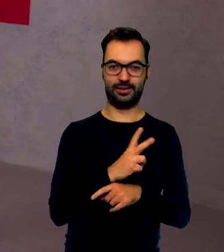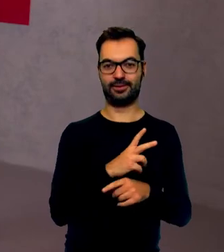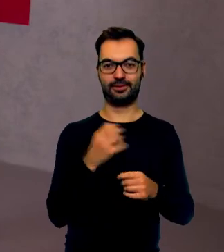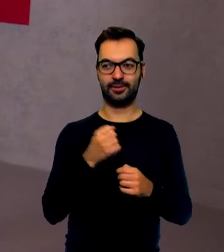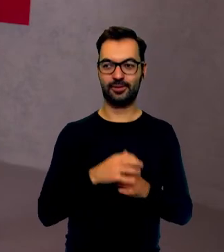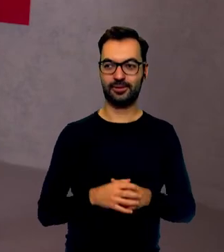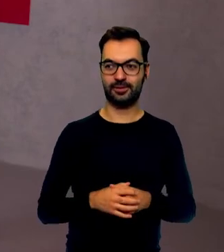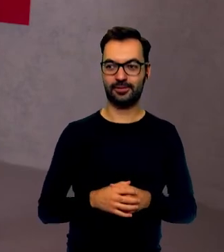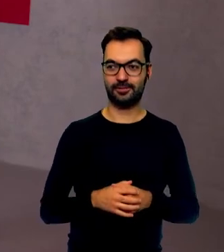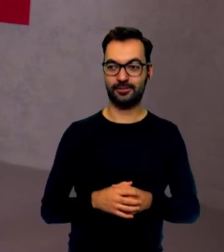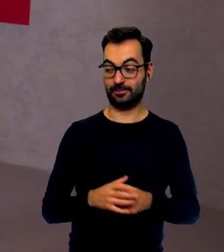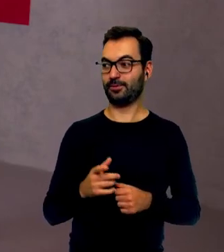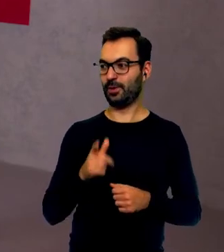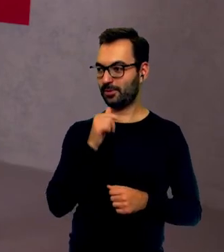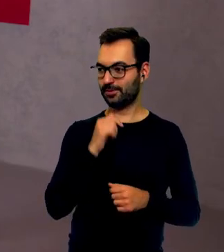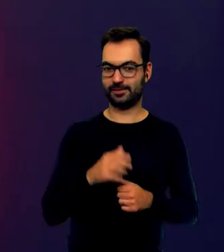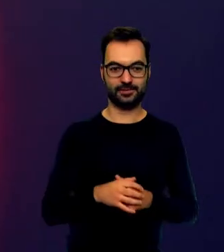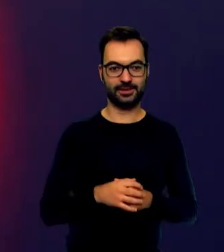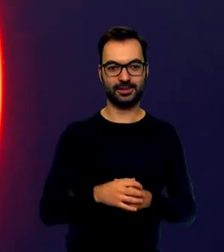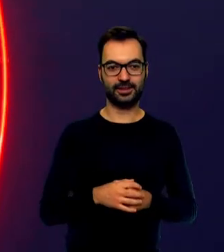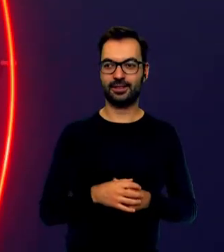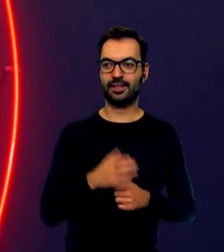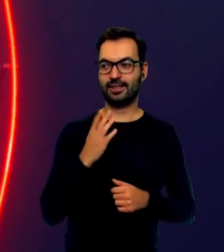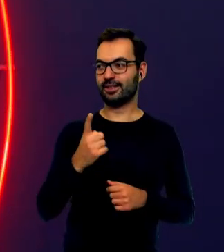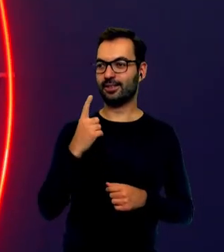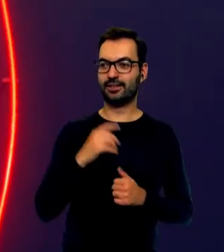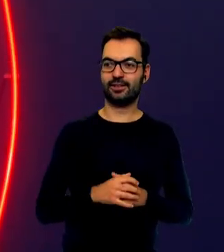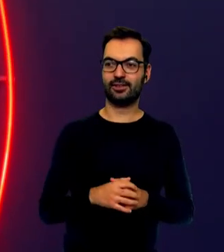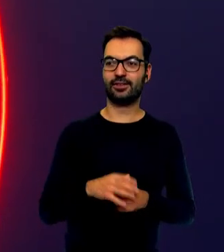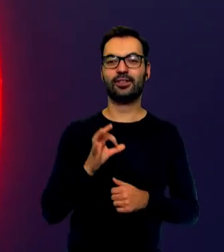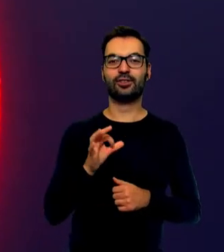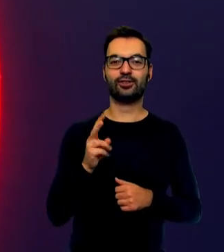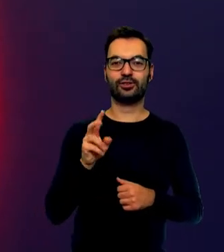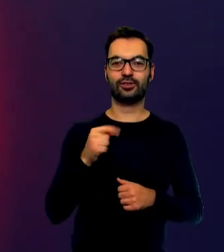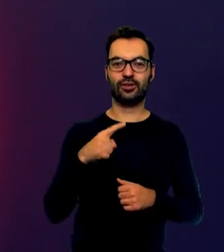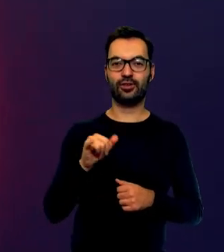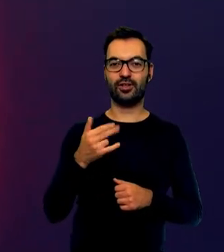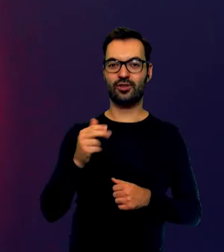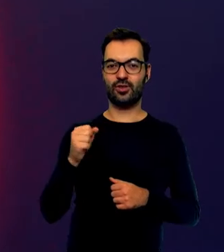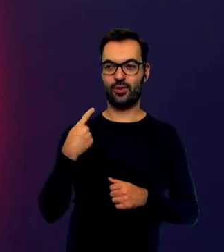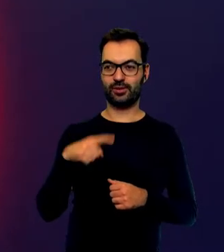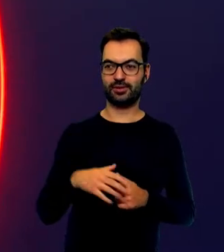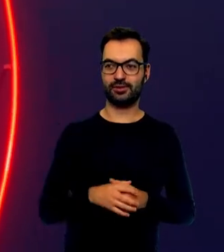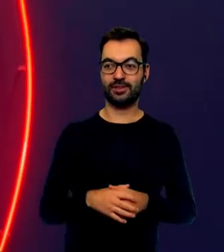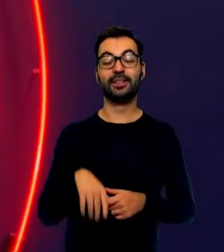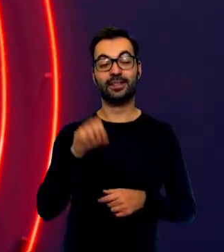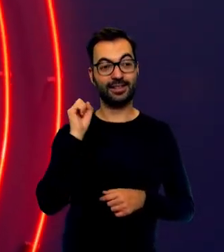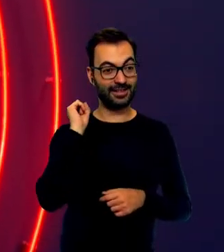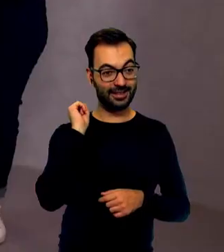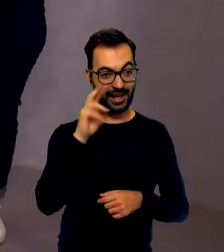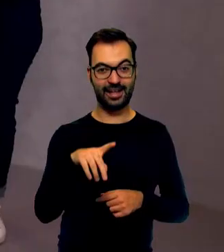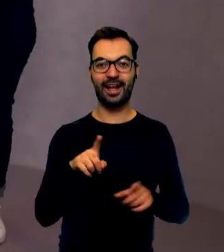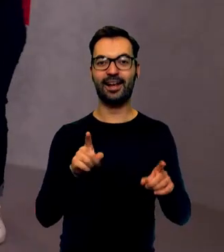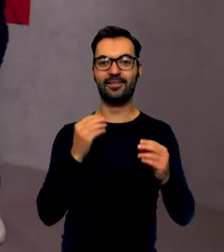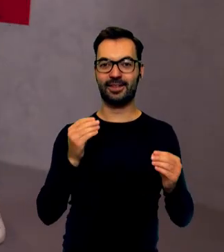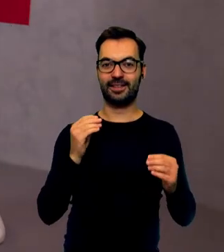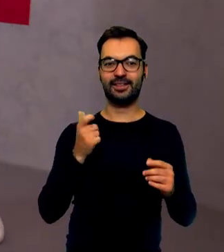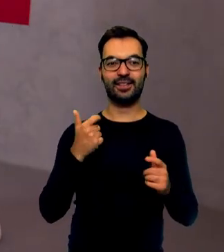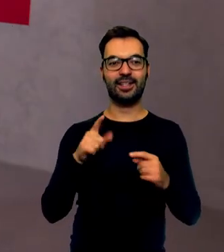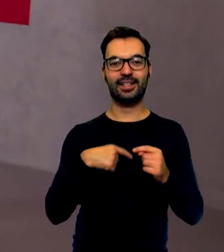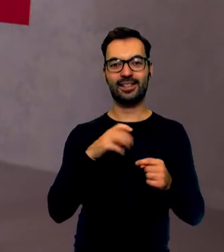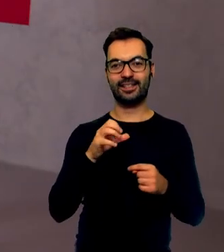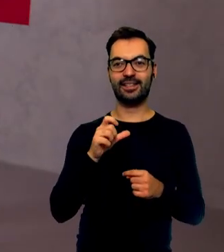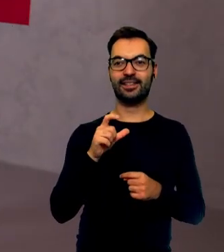nadużywa Tomasz Stawiszyński? Oj, po sekundzie. Odpowiedź może być tylko jedna, skądinąd. Zgadza się, ale cudowne było to, co mi